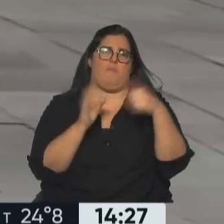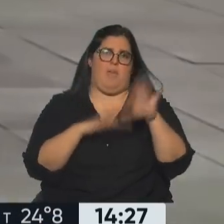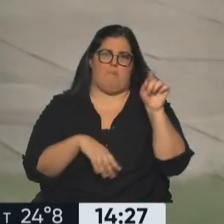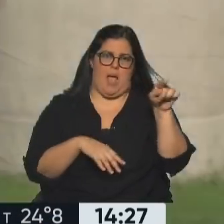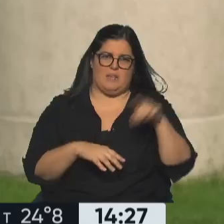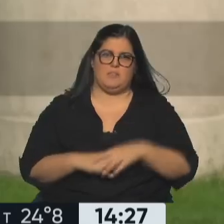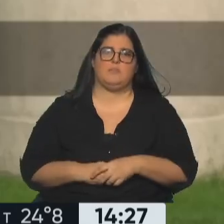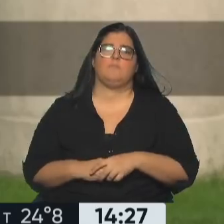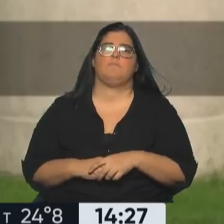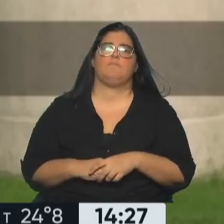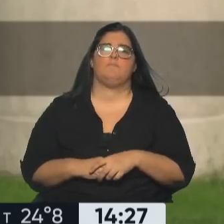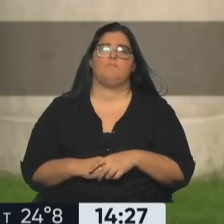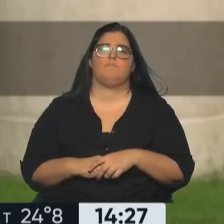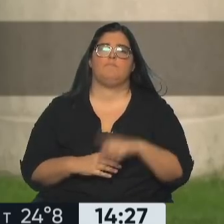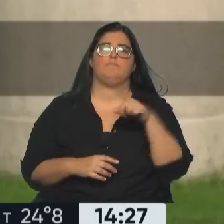economía.